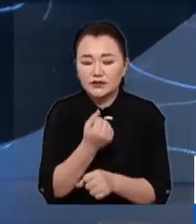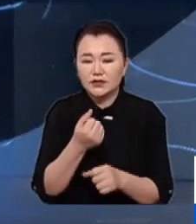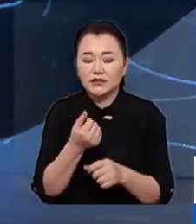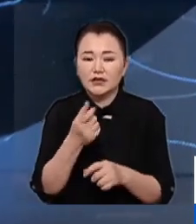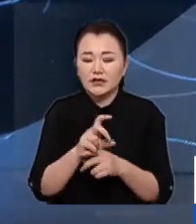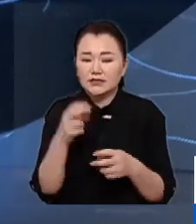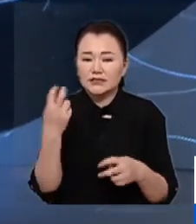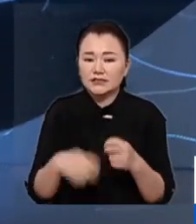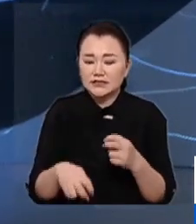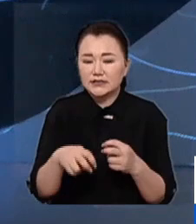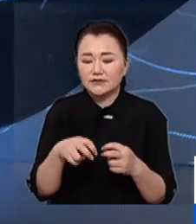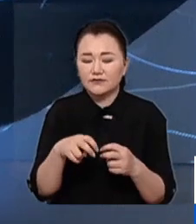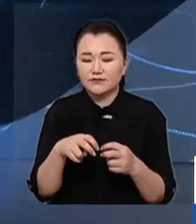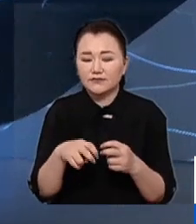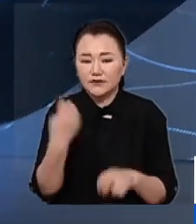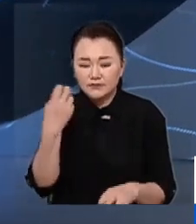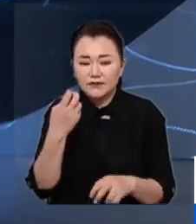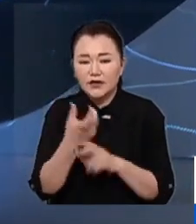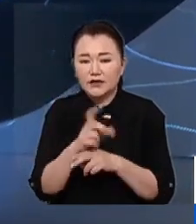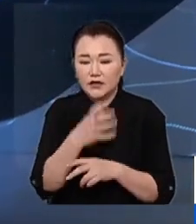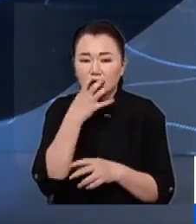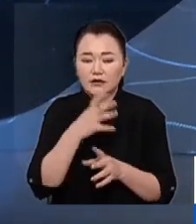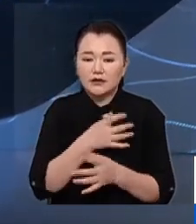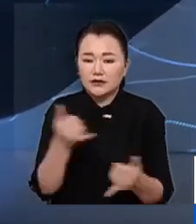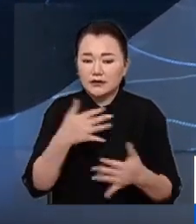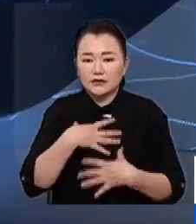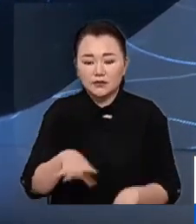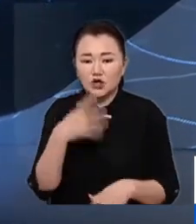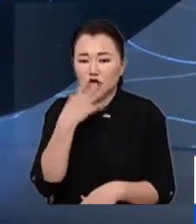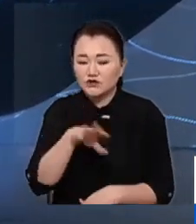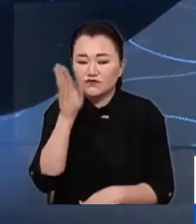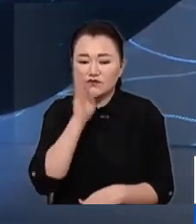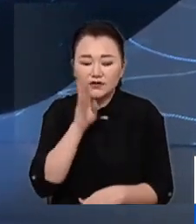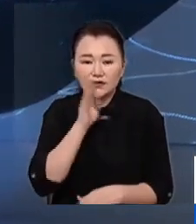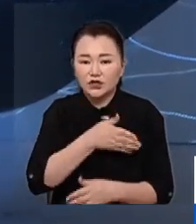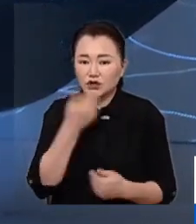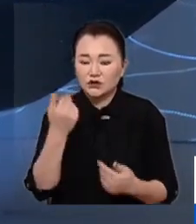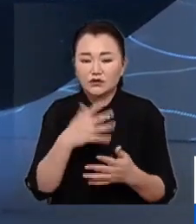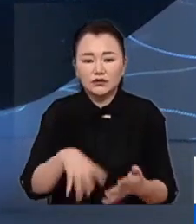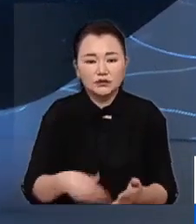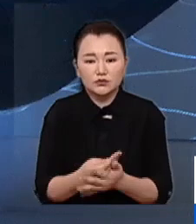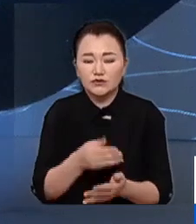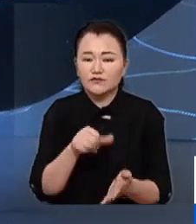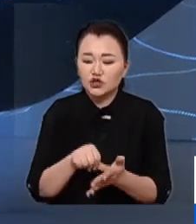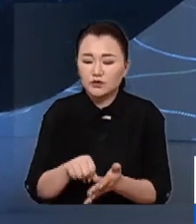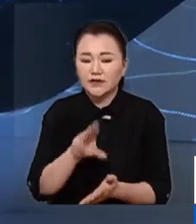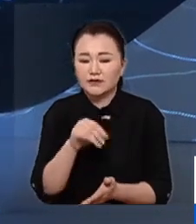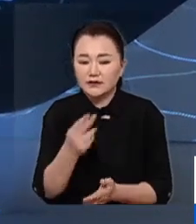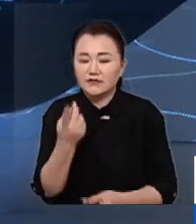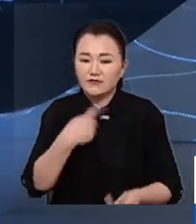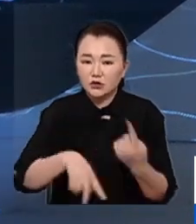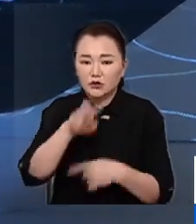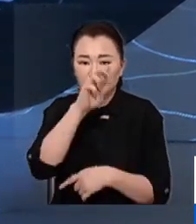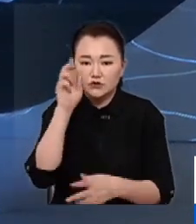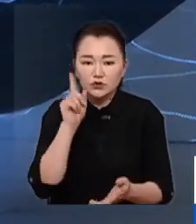отопительного сезона. Зиму удалось пережить, но горячей воды в квартирах нет до сих пор. Многие выступают за то, чтобы ТЭЦ вернули